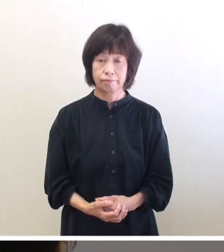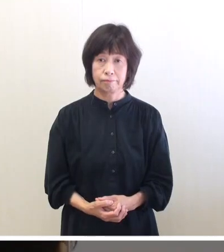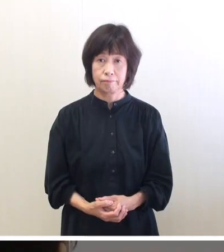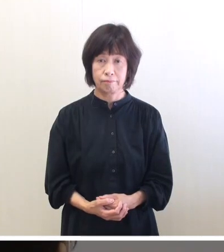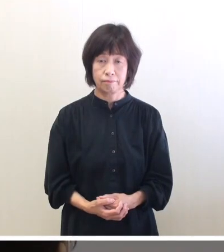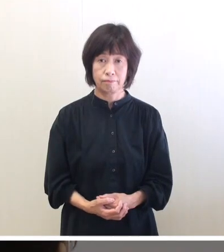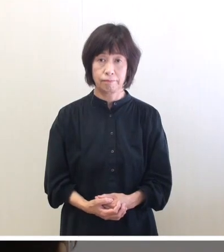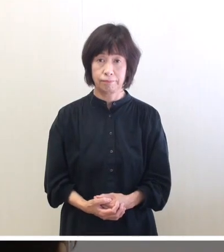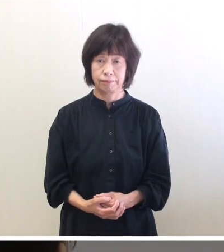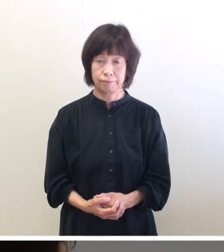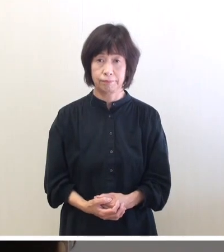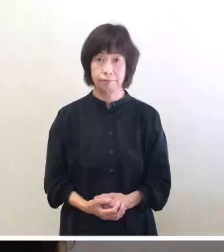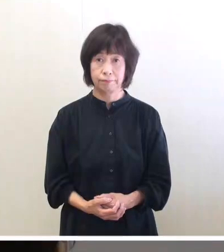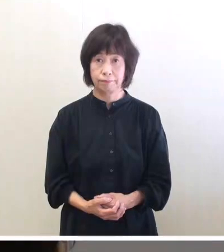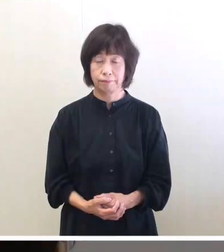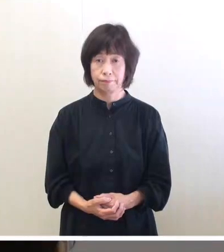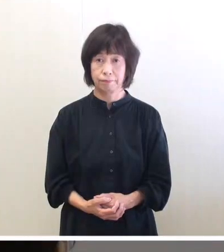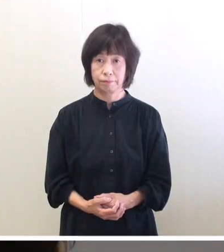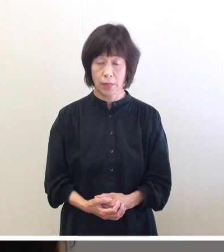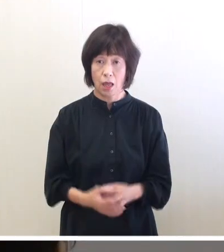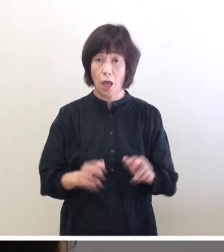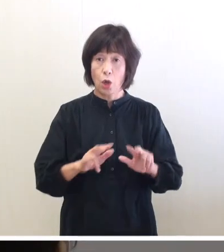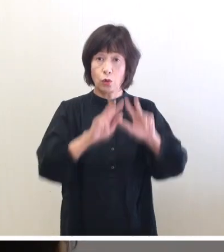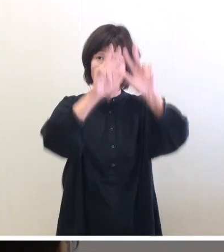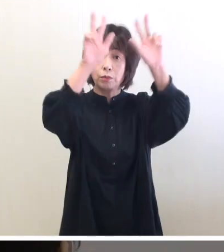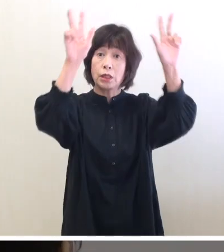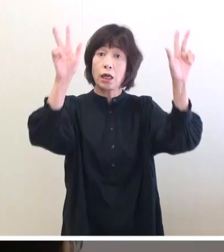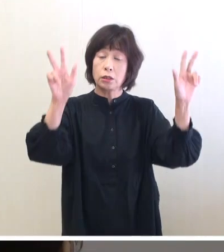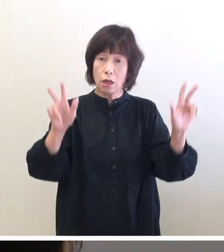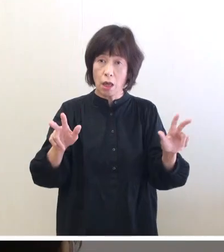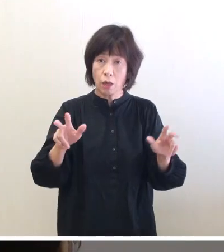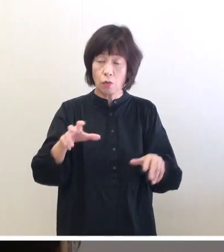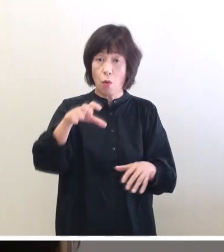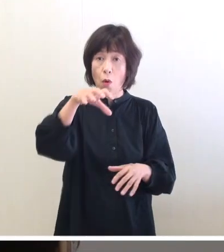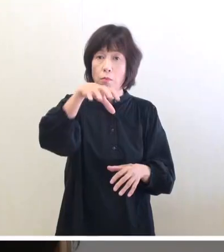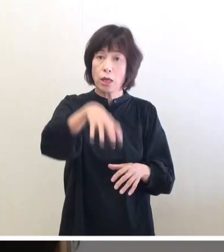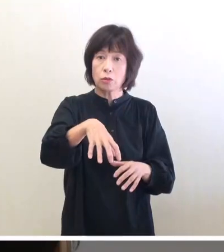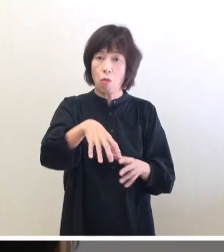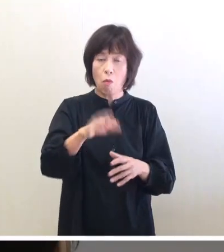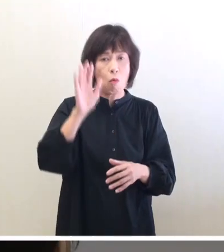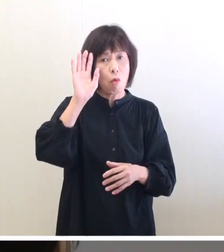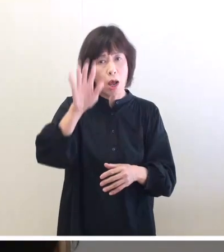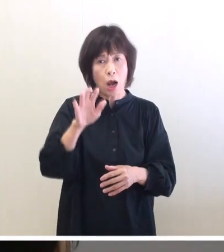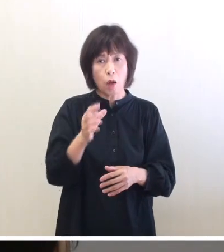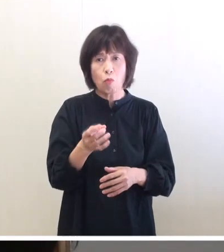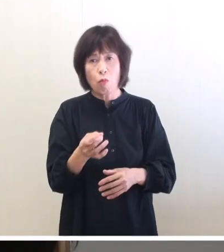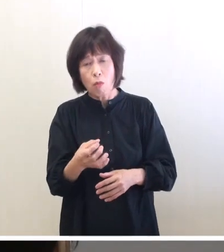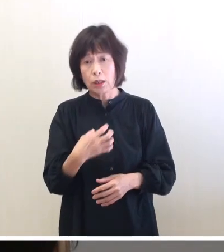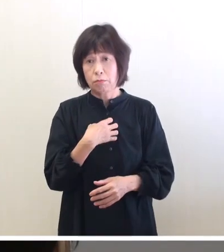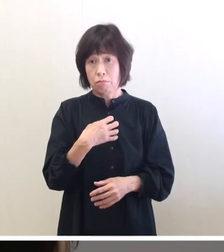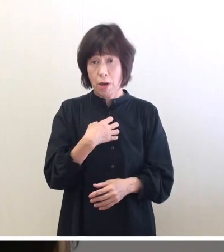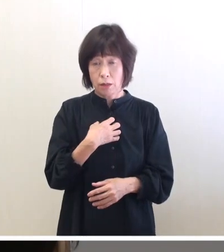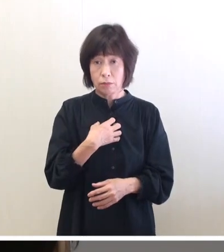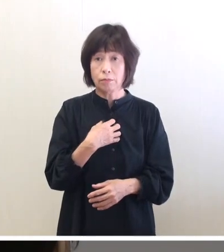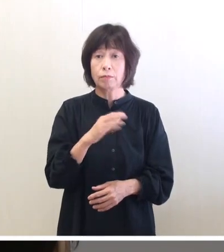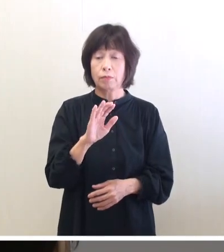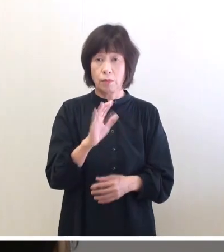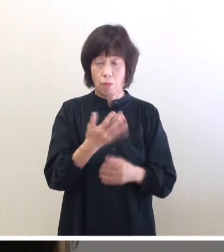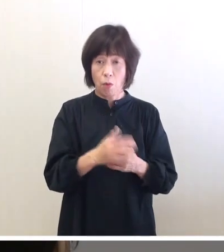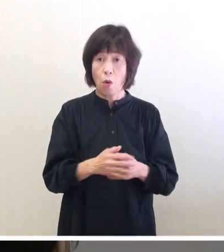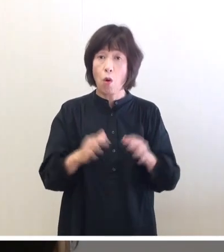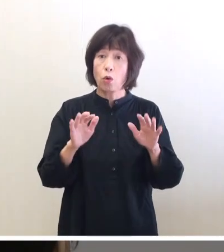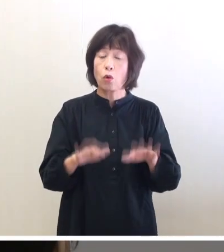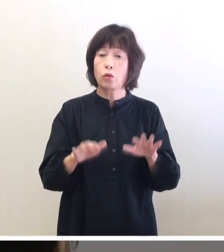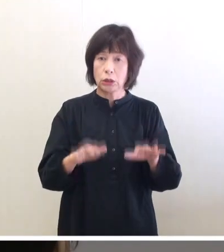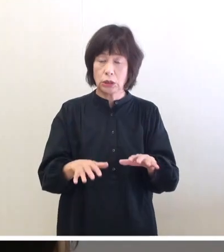ルミナリエの会場をどうするのかということはこれから検討されるわけですけれども、今年